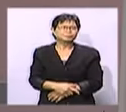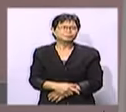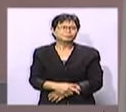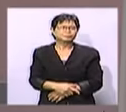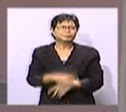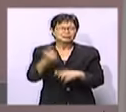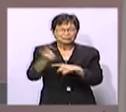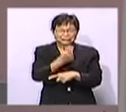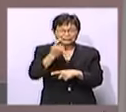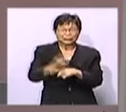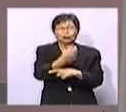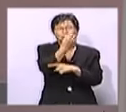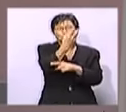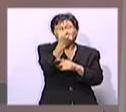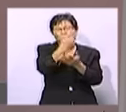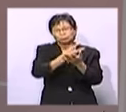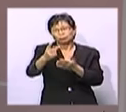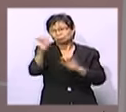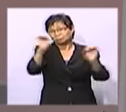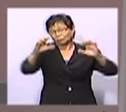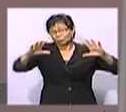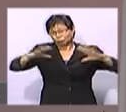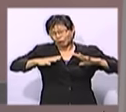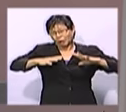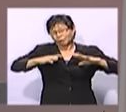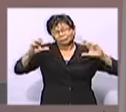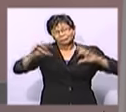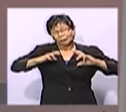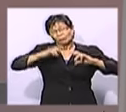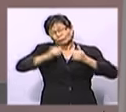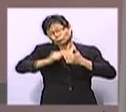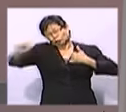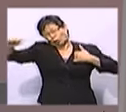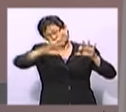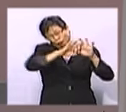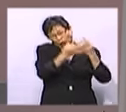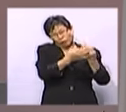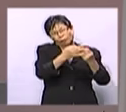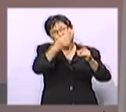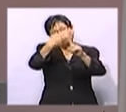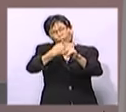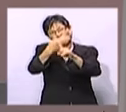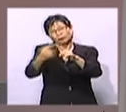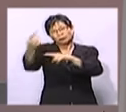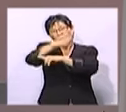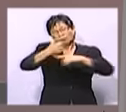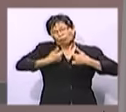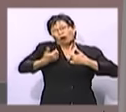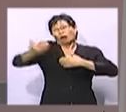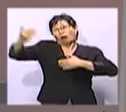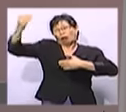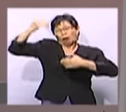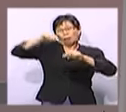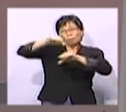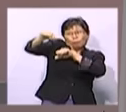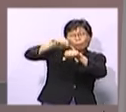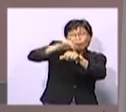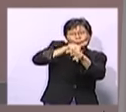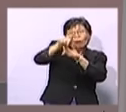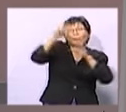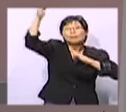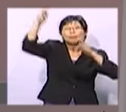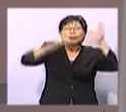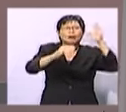Latihan intensif 12 minggu tanpa rehat dan terpaksa berjauhan dengan keluarga sepanjang Ramadan dan Hari Raya lalu, petinju profesional